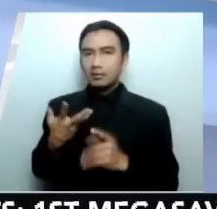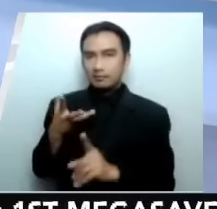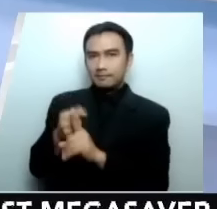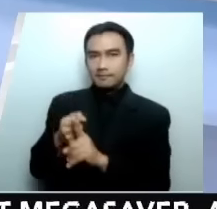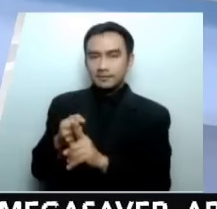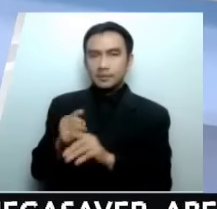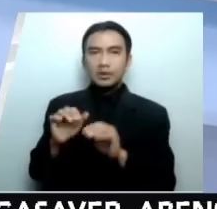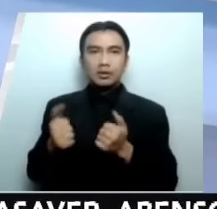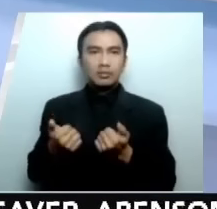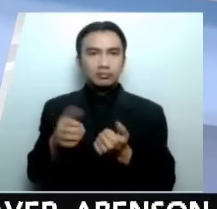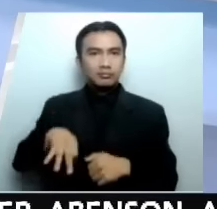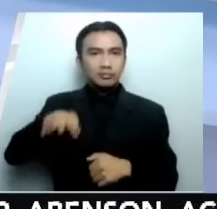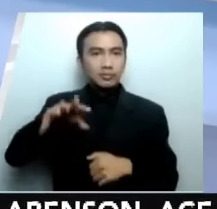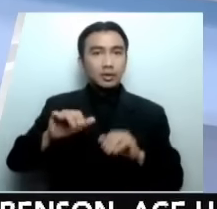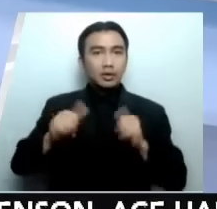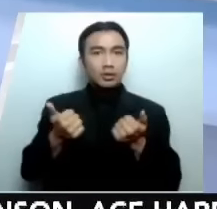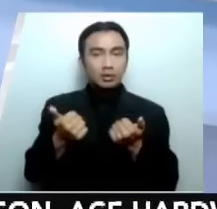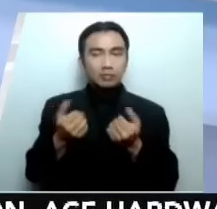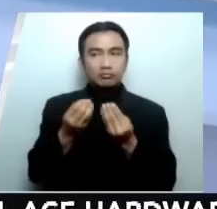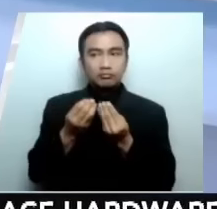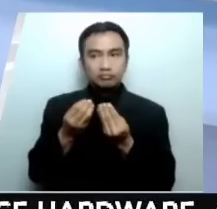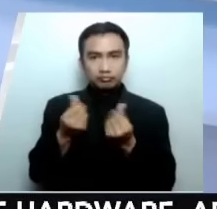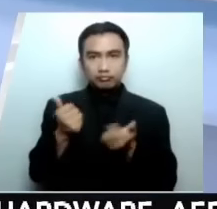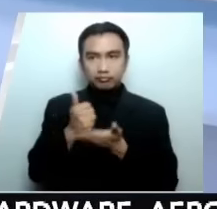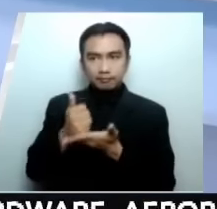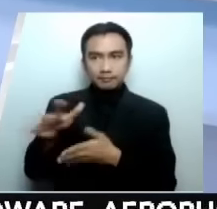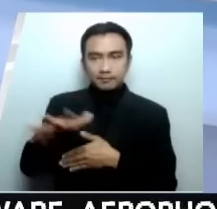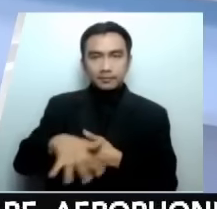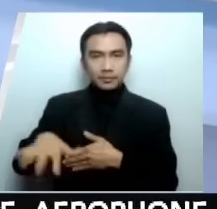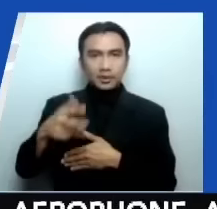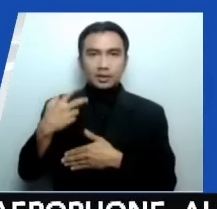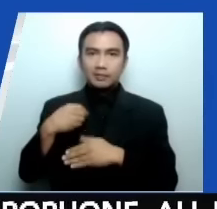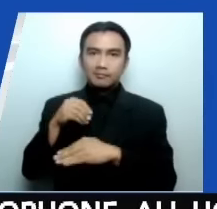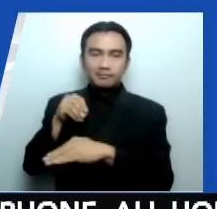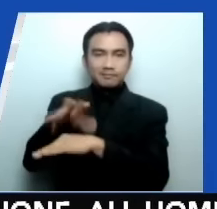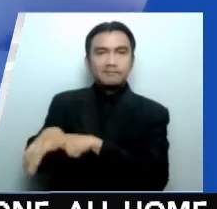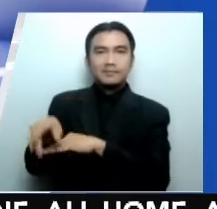matulungan silang makaiwas sa mga sakit dulot ng init sa report ni Katrina Son.